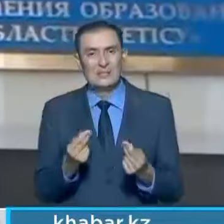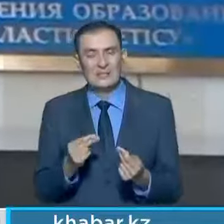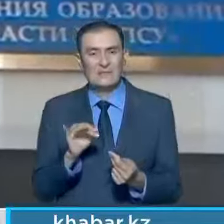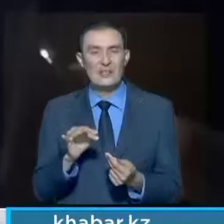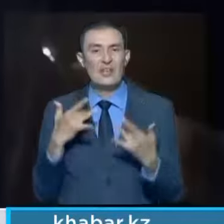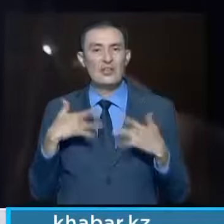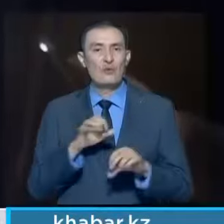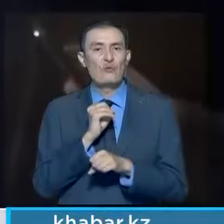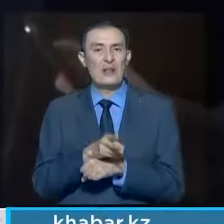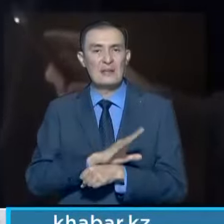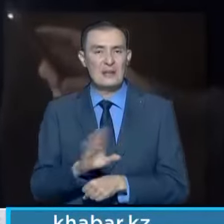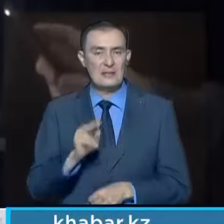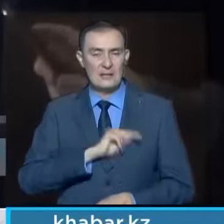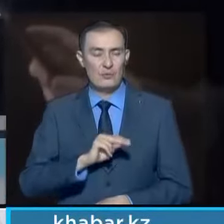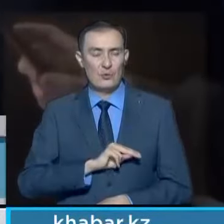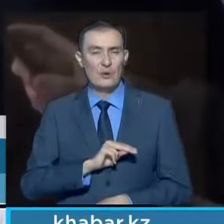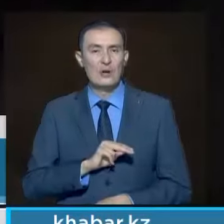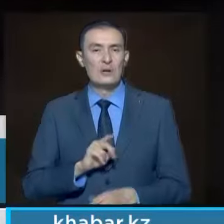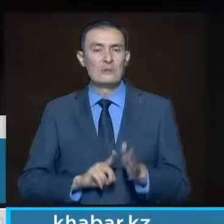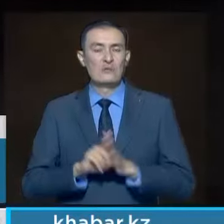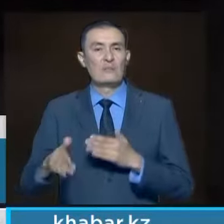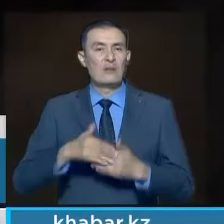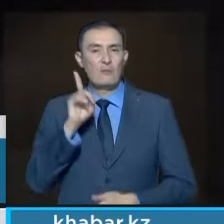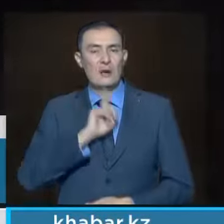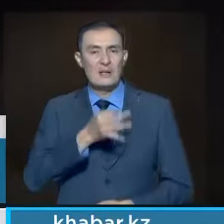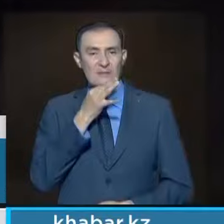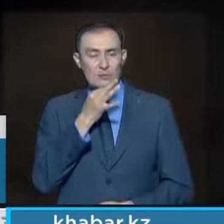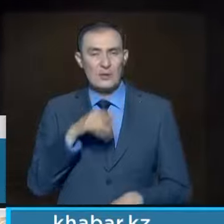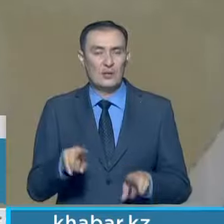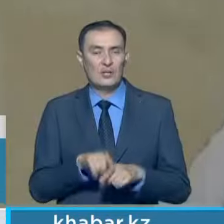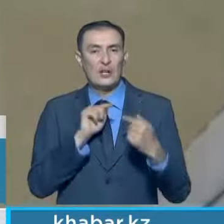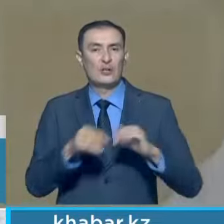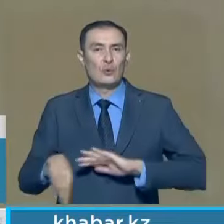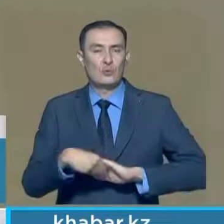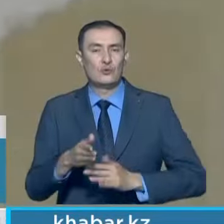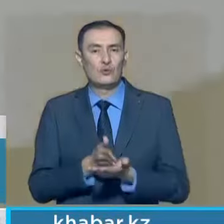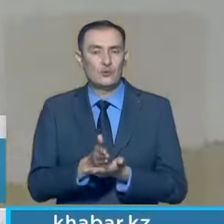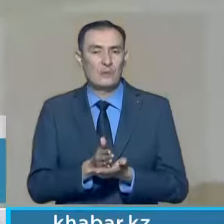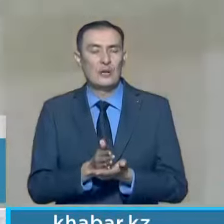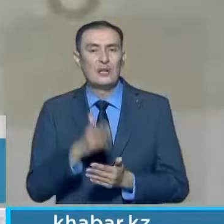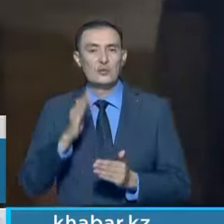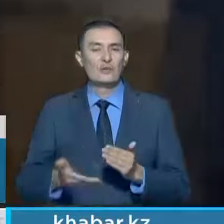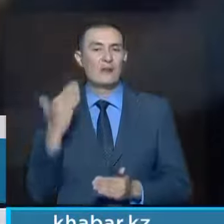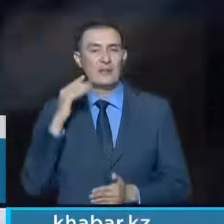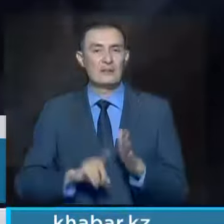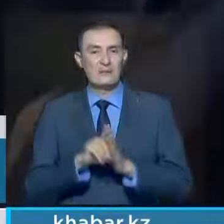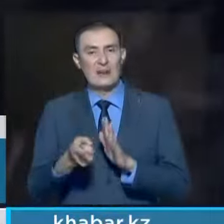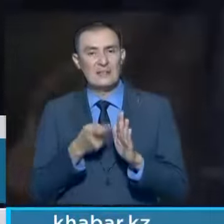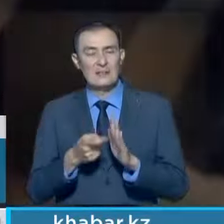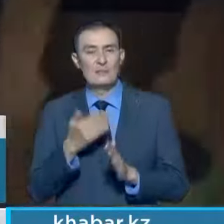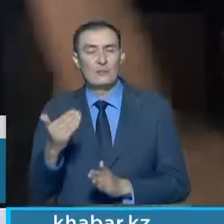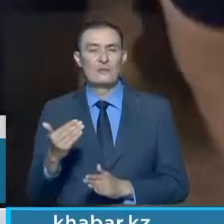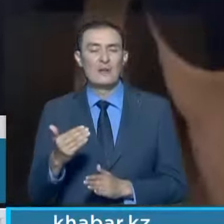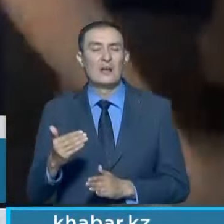и неувольнение с работы. В законную силу приговор еще не вступил. Также антикоррупционной службой завершено ранее начатое расследование в